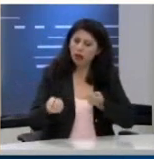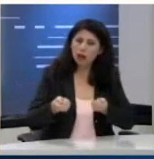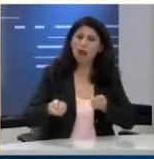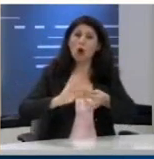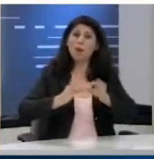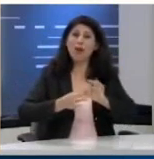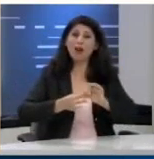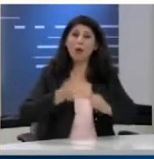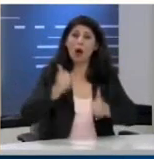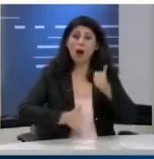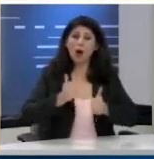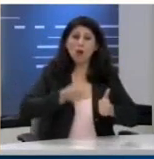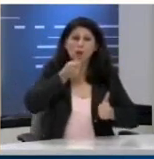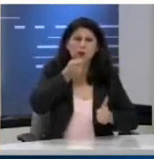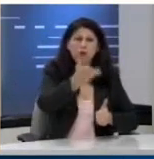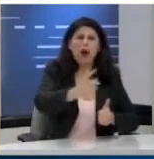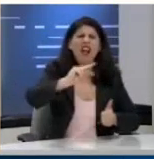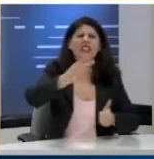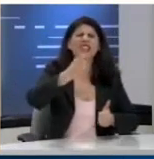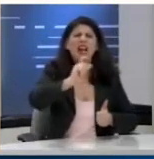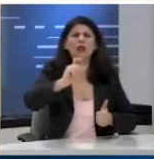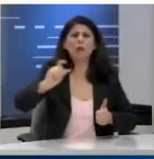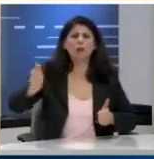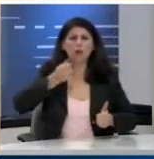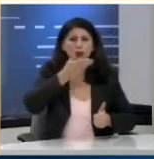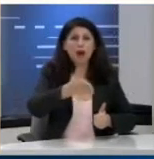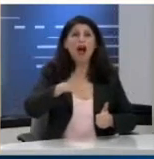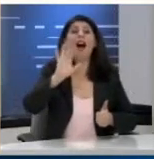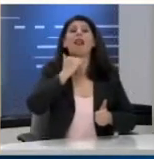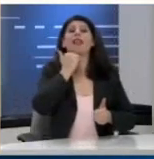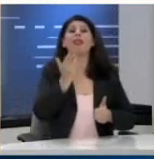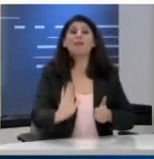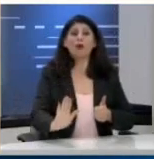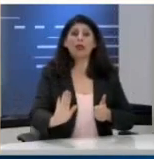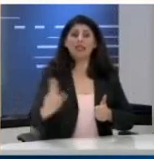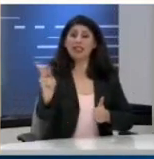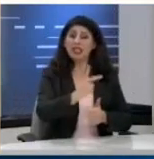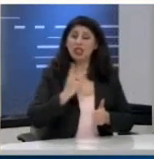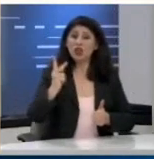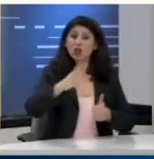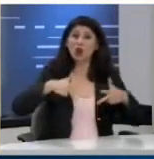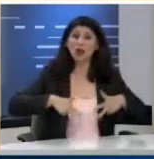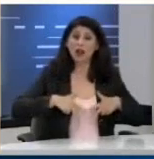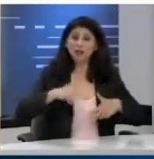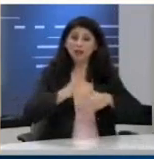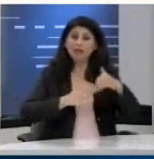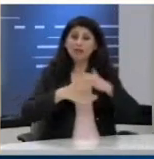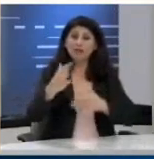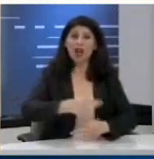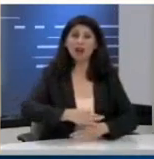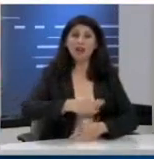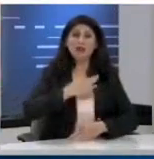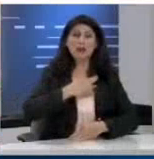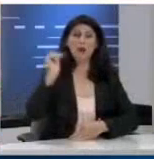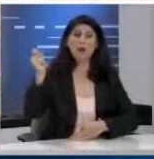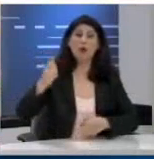ξοδεύοντας δισεκατομμύρια, αλλά δεν μπόρεσε να χτίσει ένα κοινωνικό κράτος αξιοπρέπειας για τους πολλούς. Δεν μπόρεσε να υλοποιήσει μια